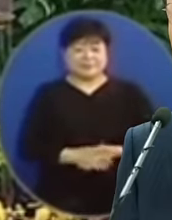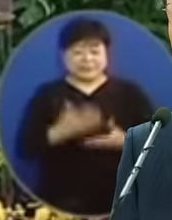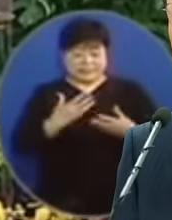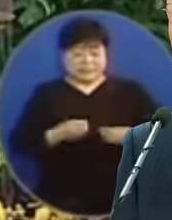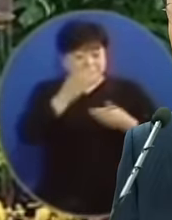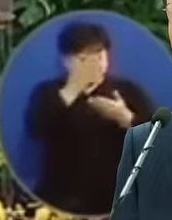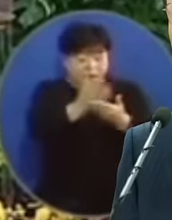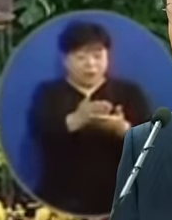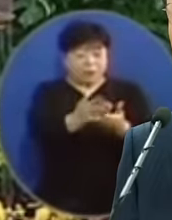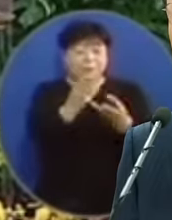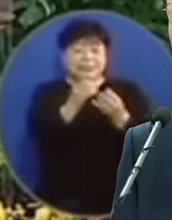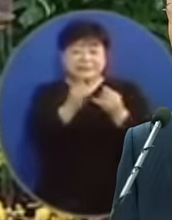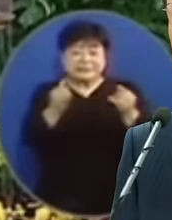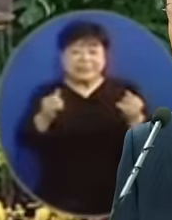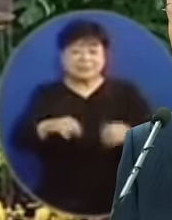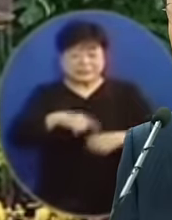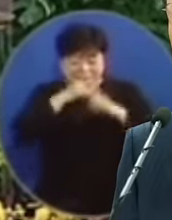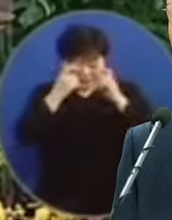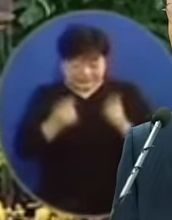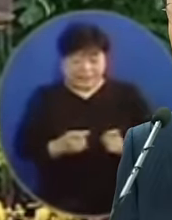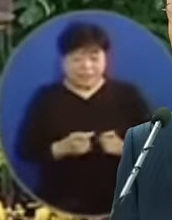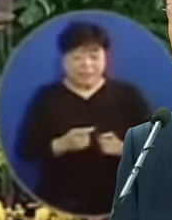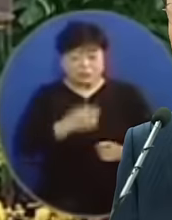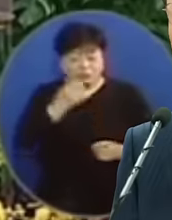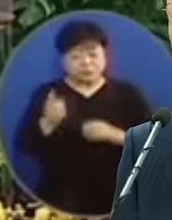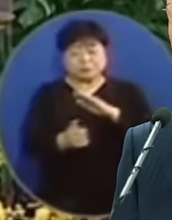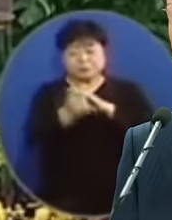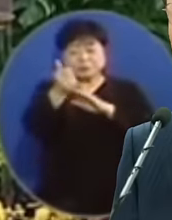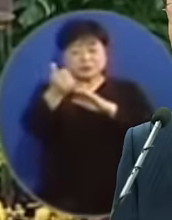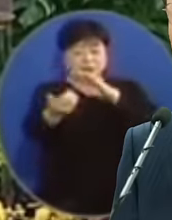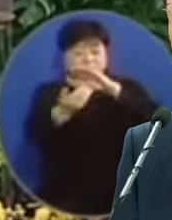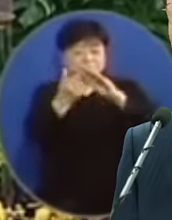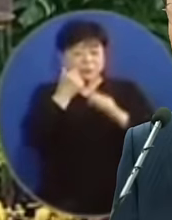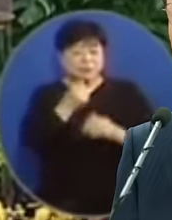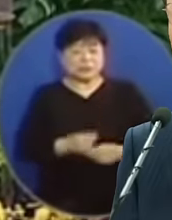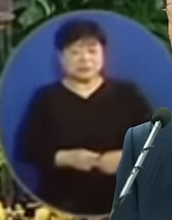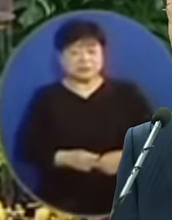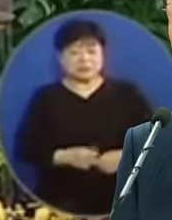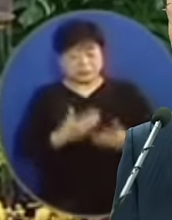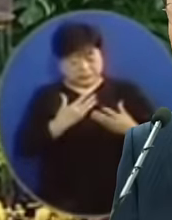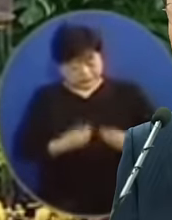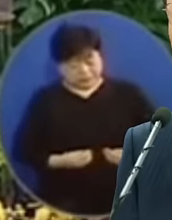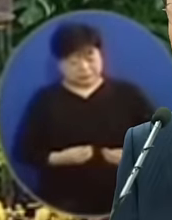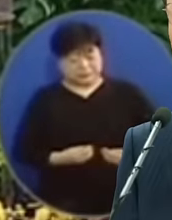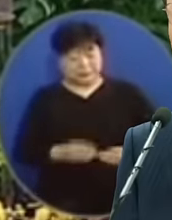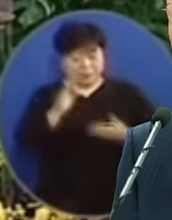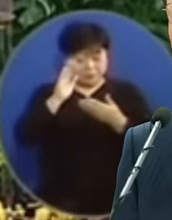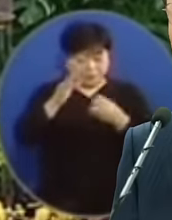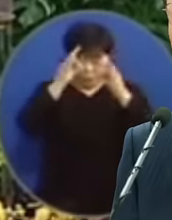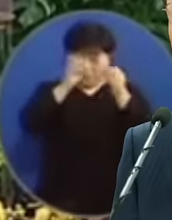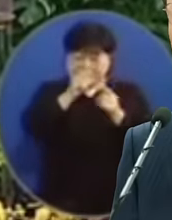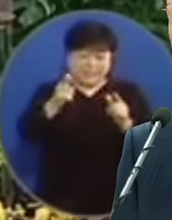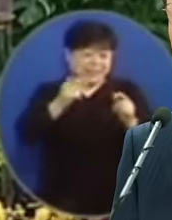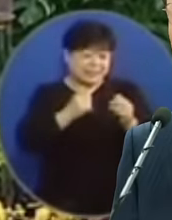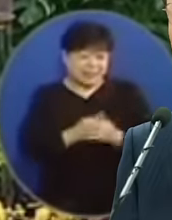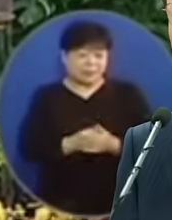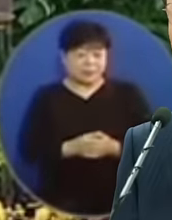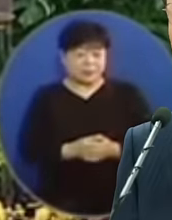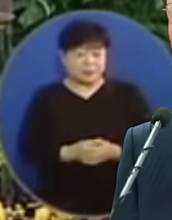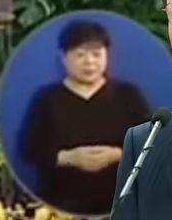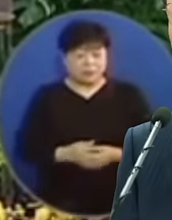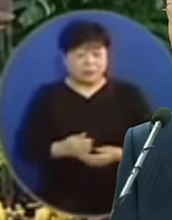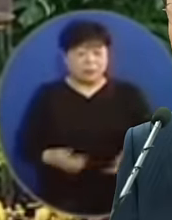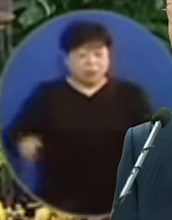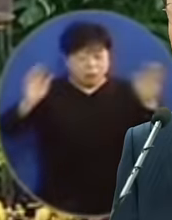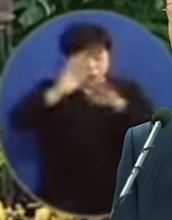낙심하지 마십시오. 많은 사람들이 자신의 꿈과 소망이 이루지 못해 좌절하고 낙심하는데 미래가 보이지 않는다고 해서 어두운 환경